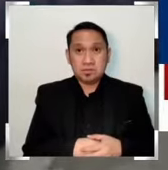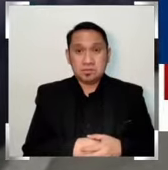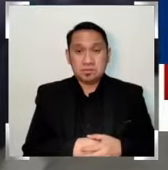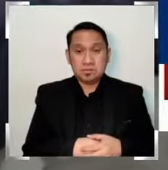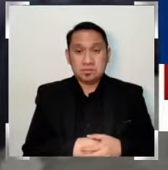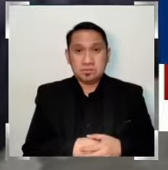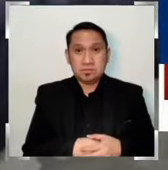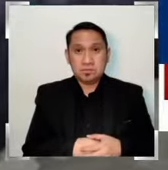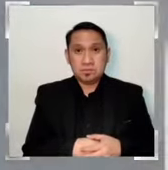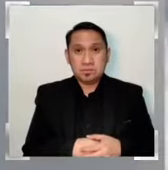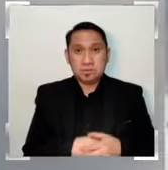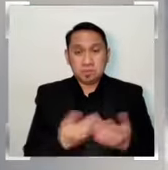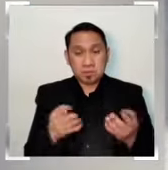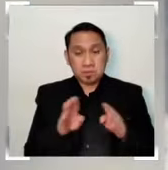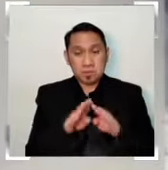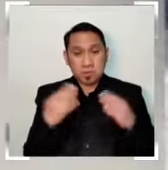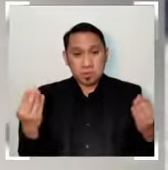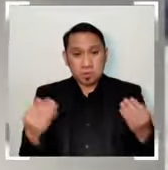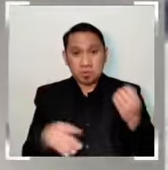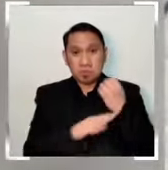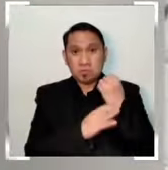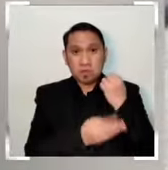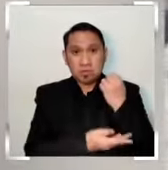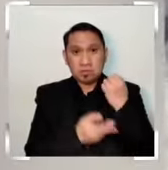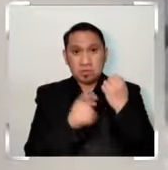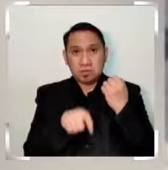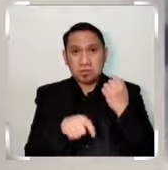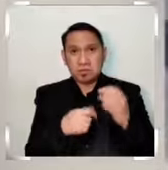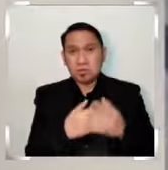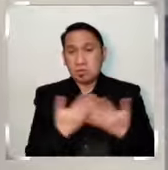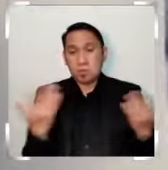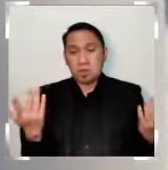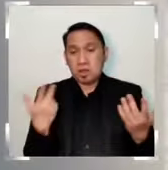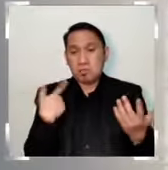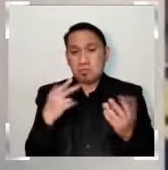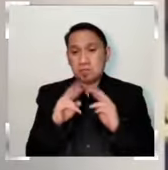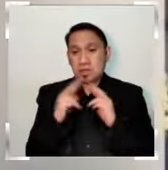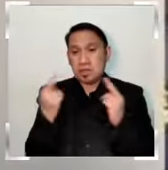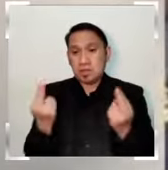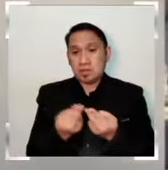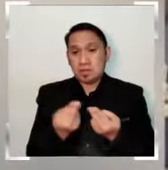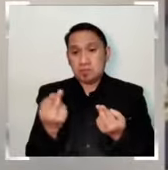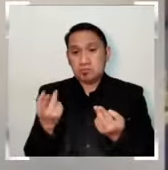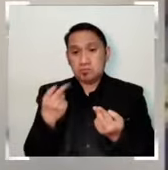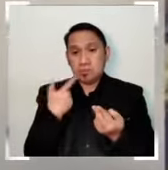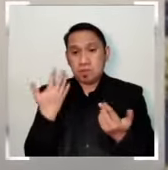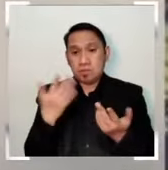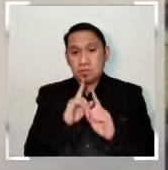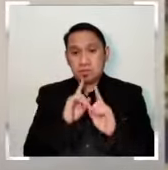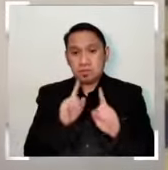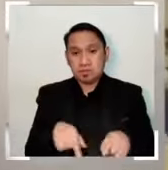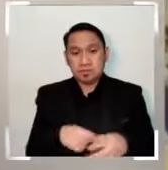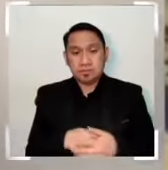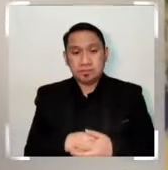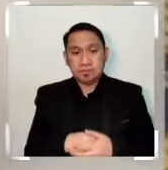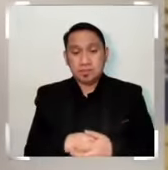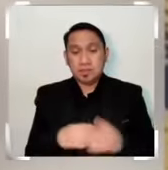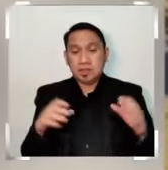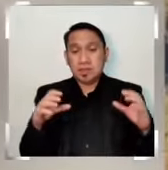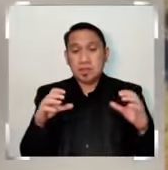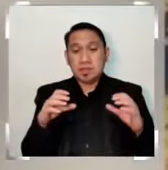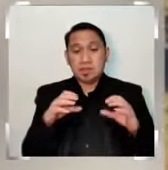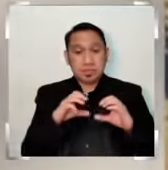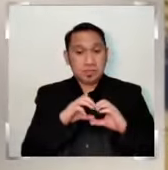niya ang bag, tapos may binangon sa gili. Wala pang pahayag ang kaanak ng nabugbog na lalaki. Para sa GMA Regional TV 1 Western Visayas at